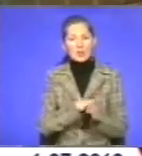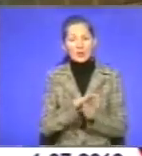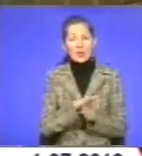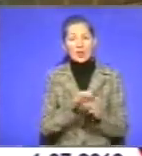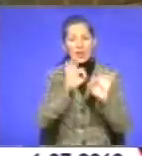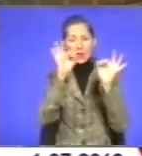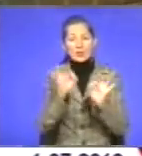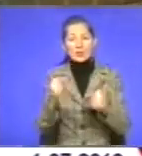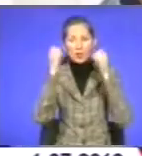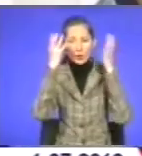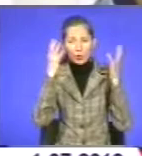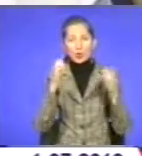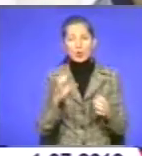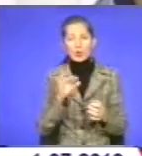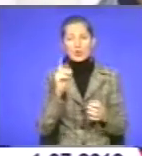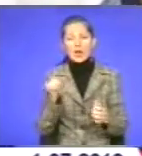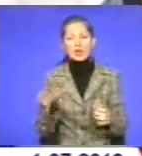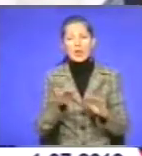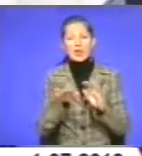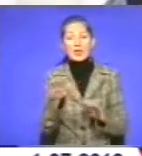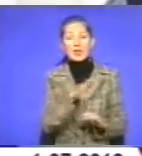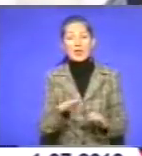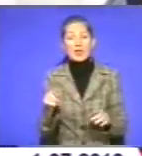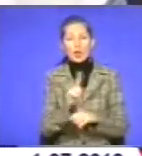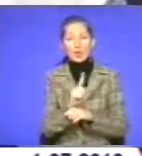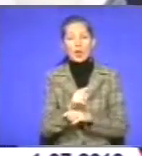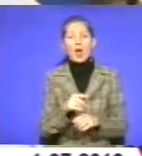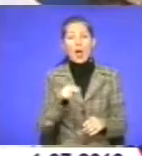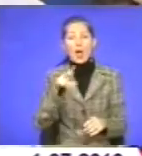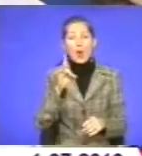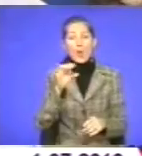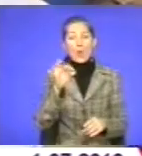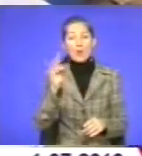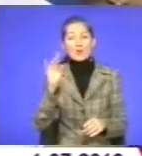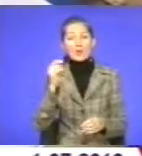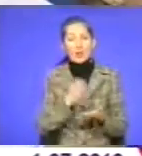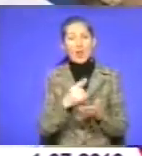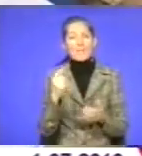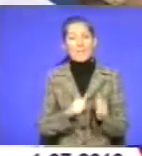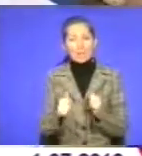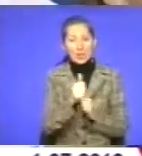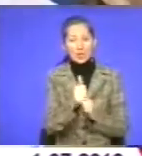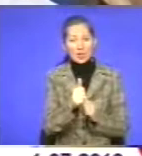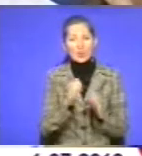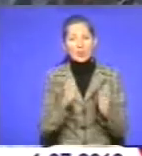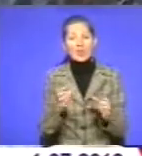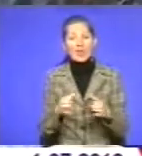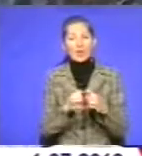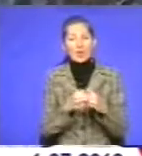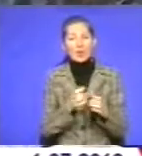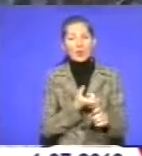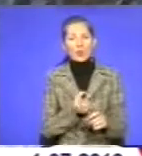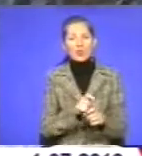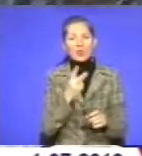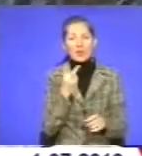та соціальній мапі Тернопілля і України просвітяни є першими. Лише у міському осередку об'єднання понад 2000